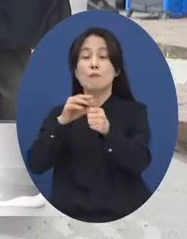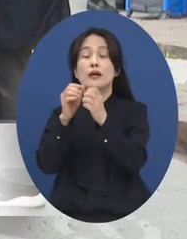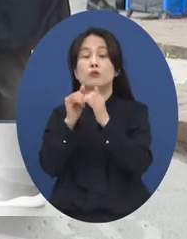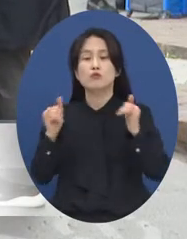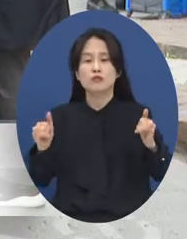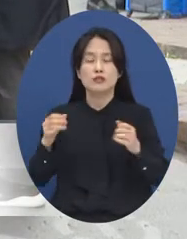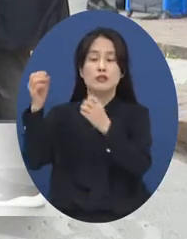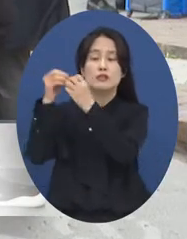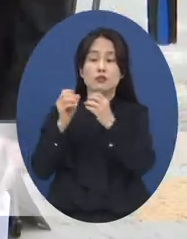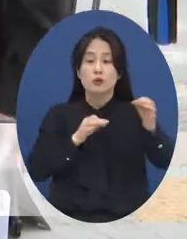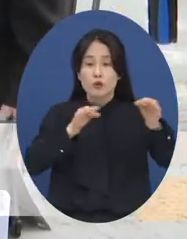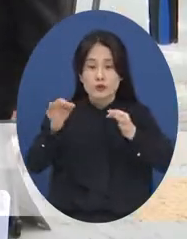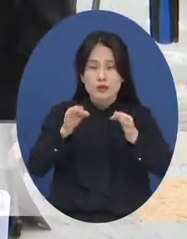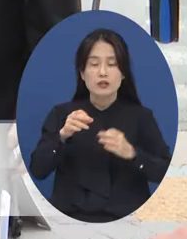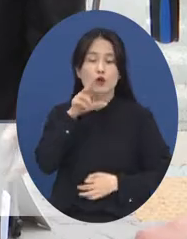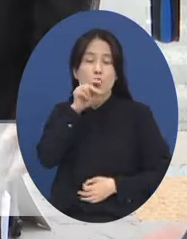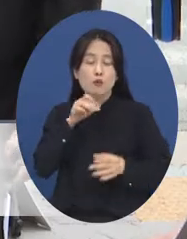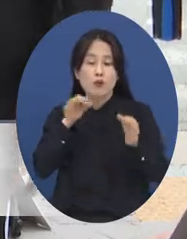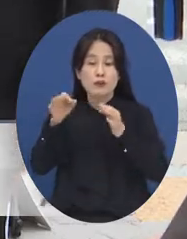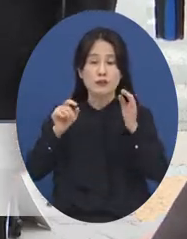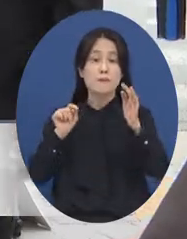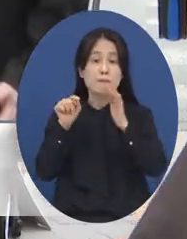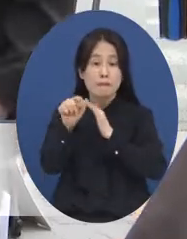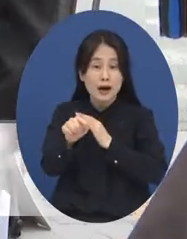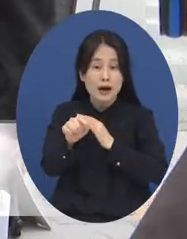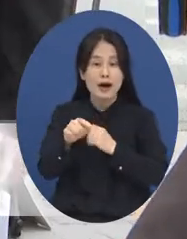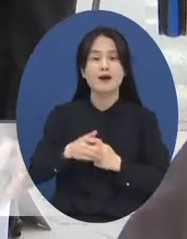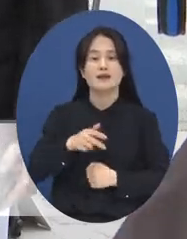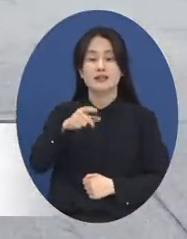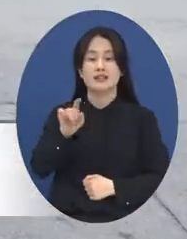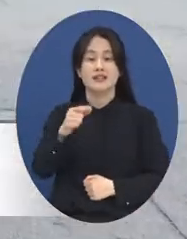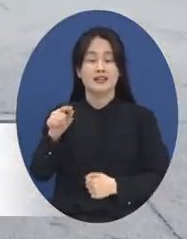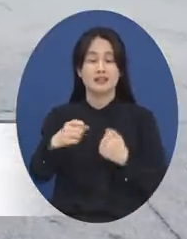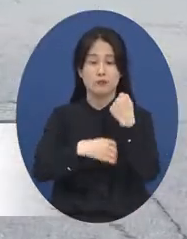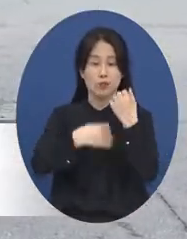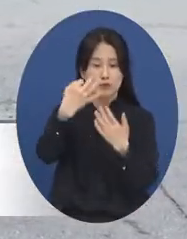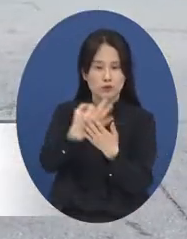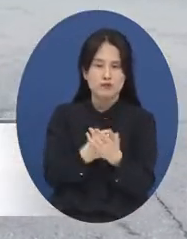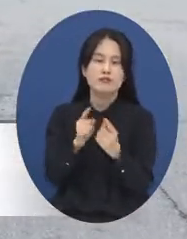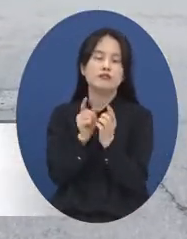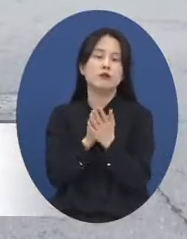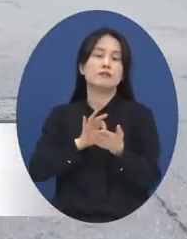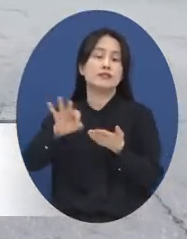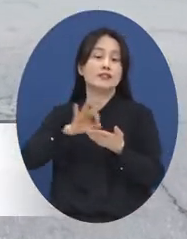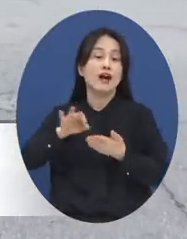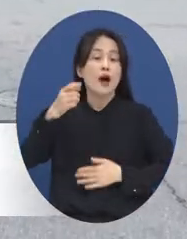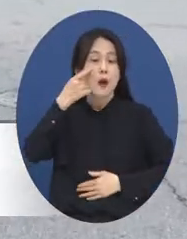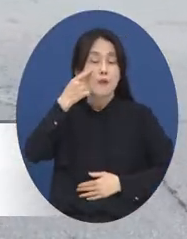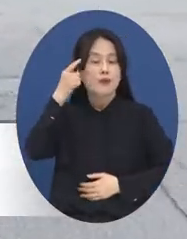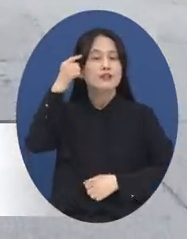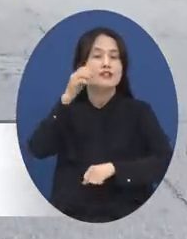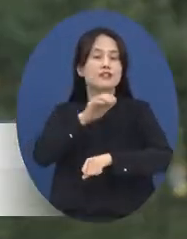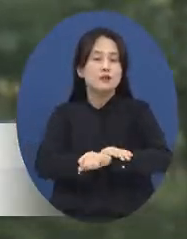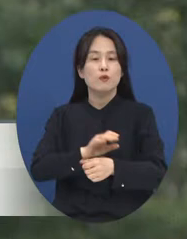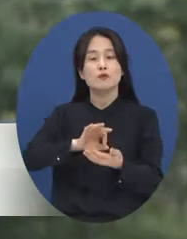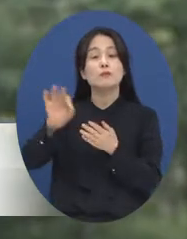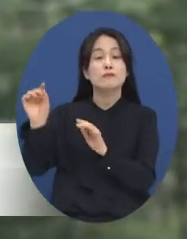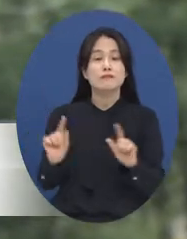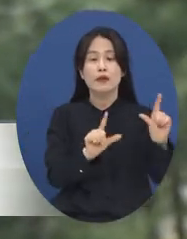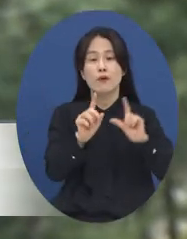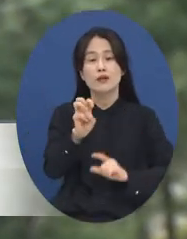방송인들이 전통시장을 비롯한 골목 상권을 찾아가 경기도 재난기본소득을 직접 사용해보는 슬기로운